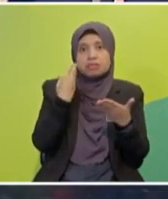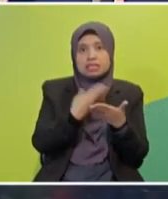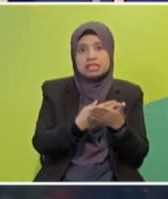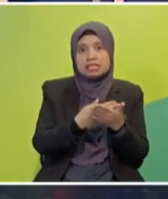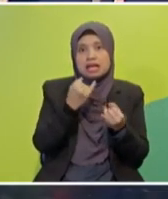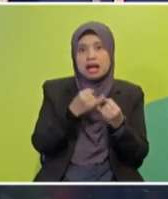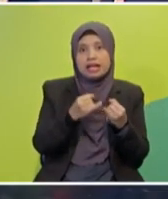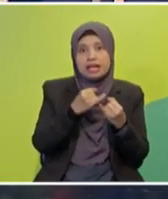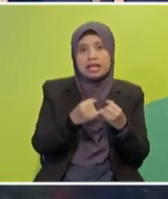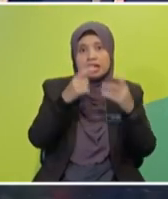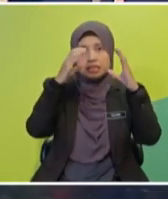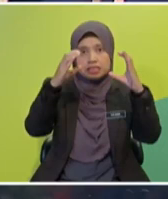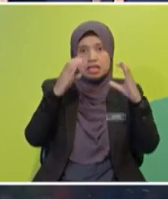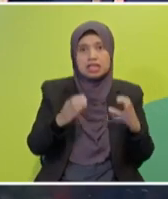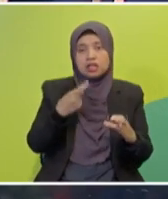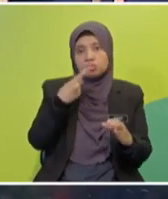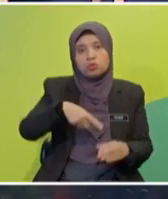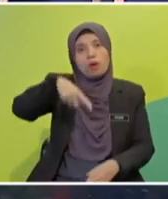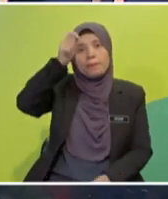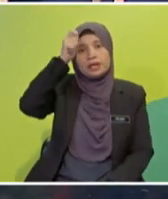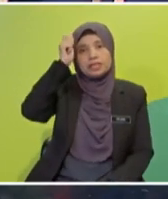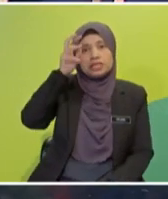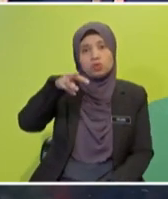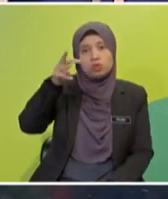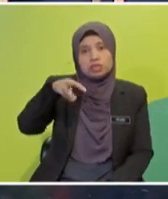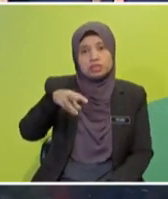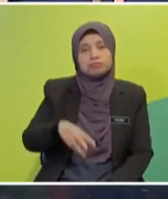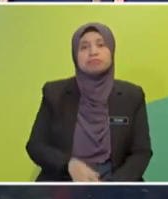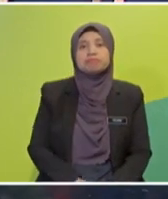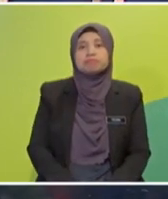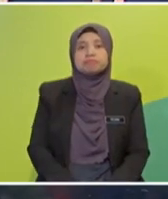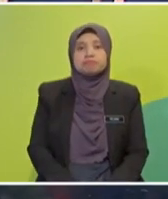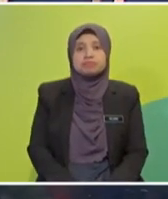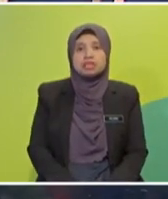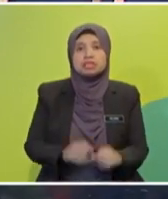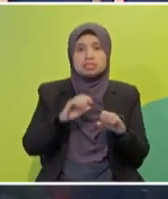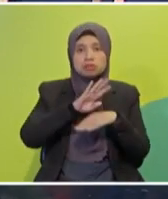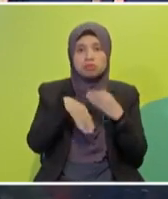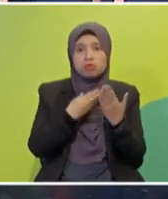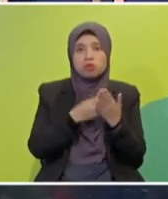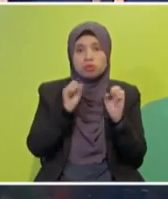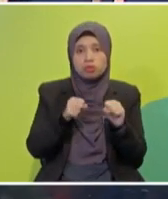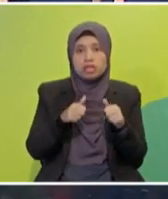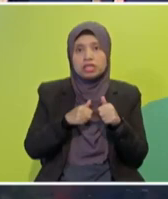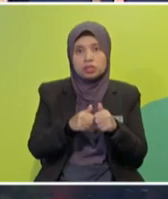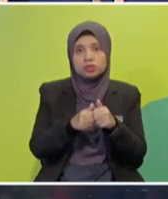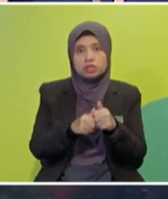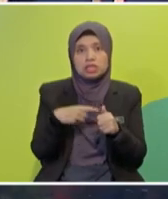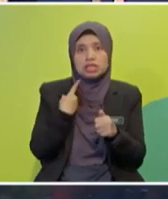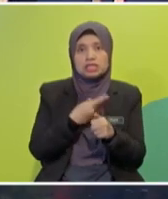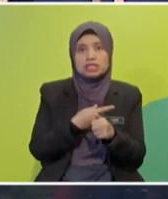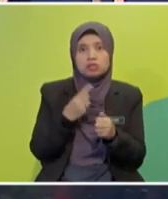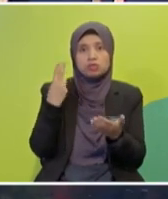tata cara mandi wajib. Okey. Boleh? Baik. Semua boleh ikut? Nanti kita akan buat ulangan